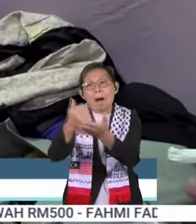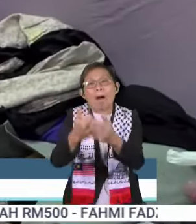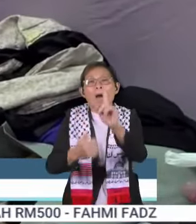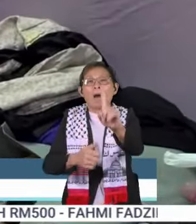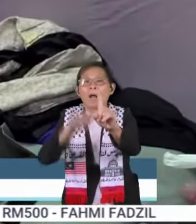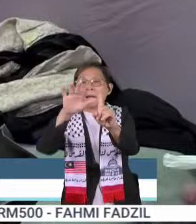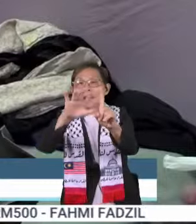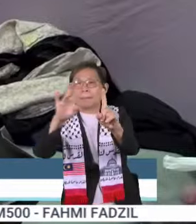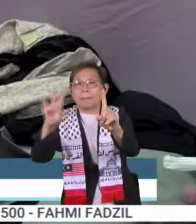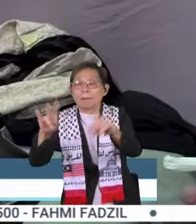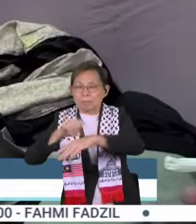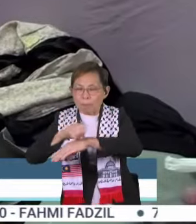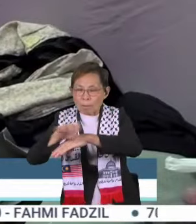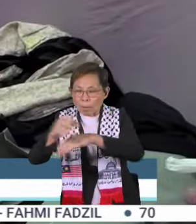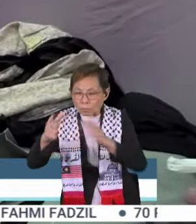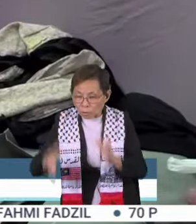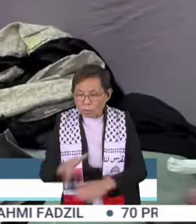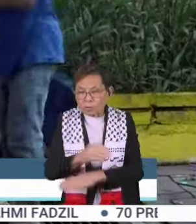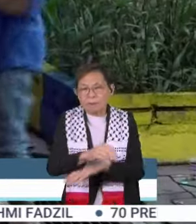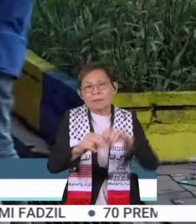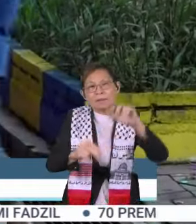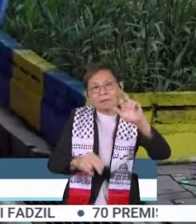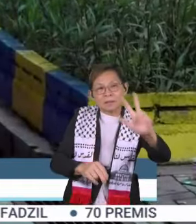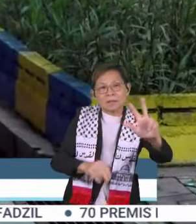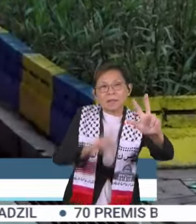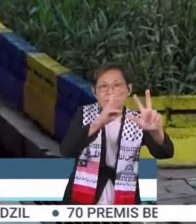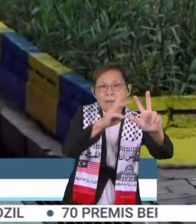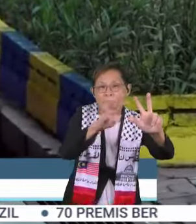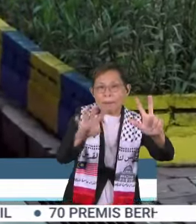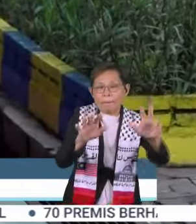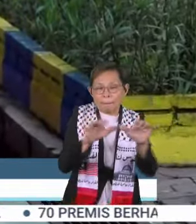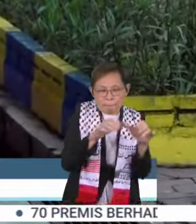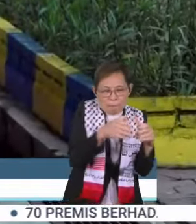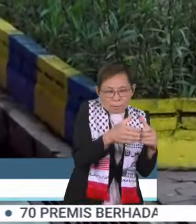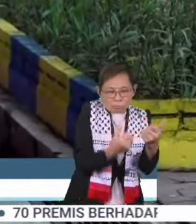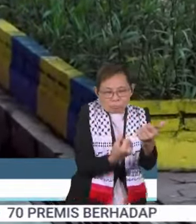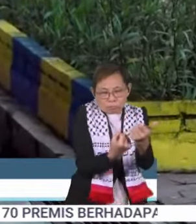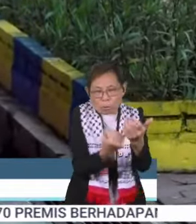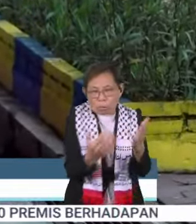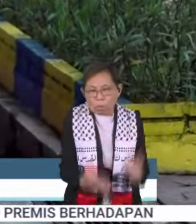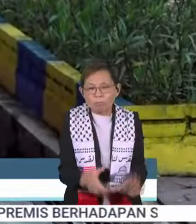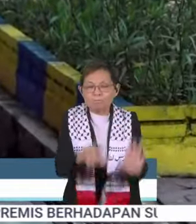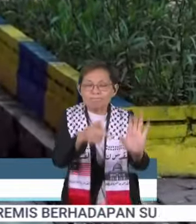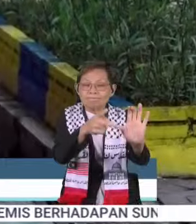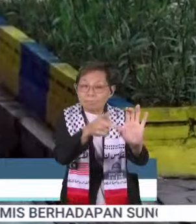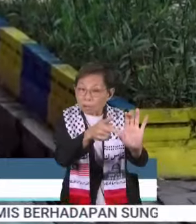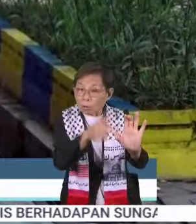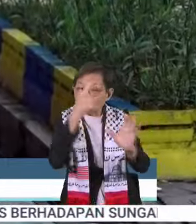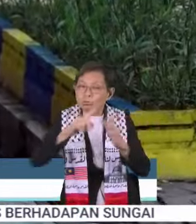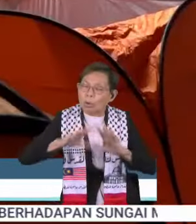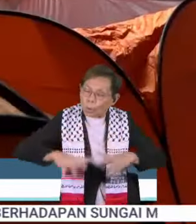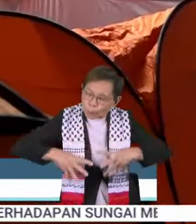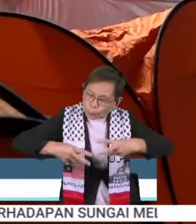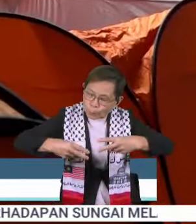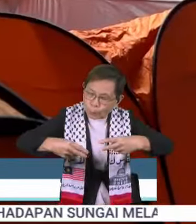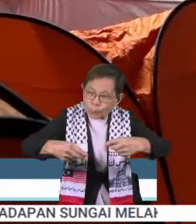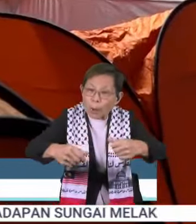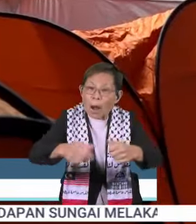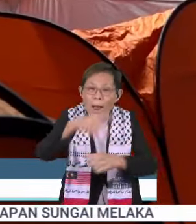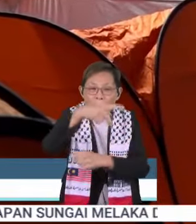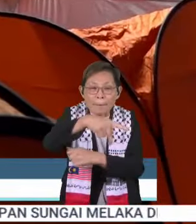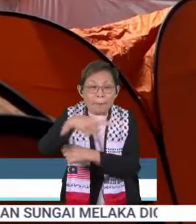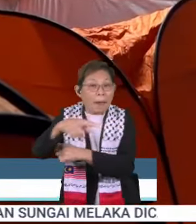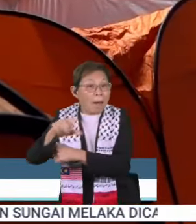157 kaunselor dan 364 pasukan sokongan psikologi bagi melancarkan operasi di